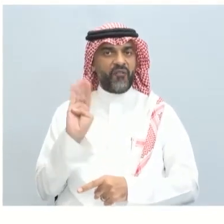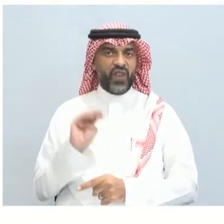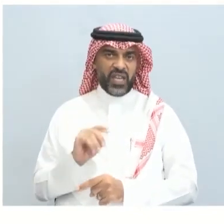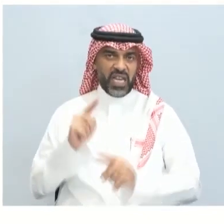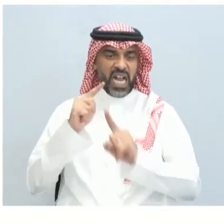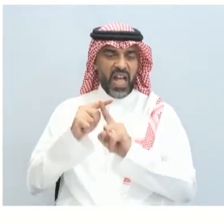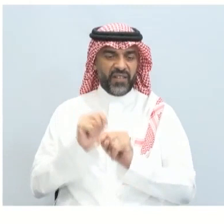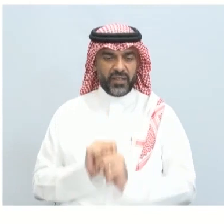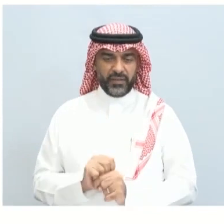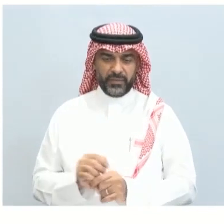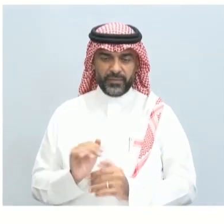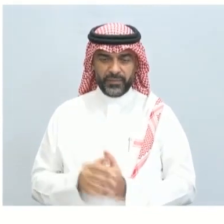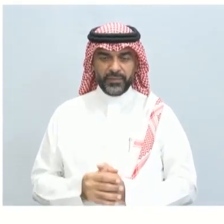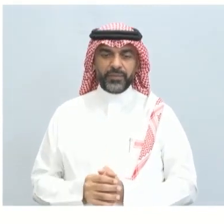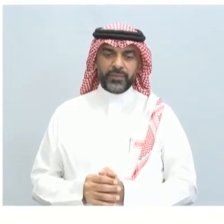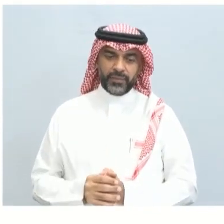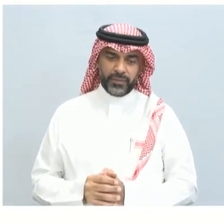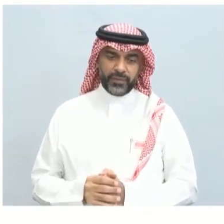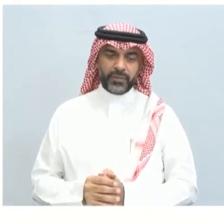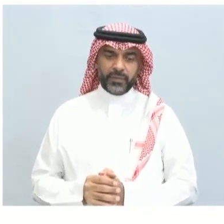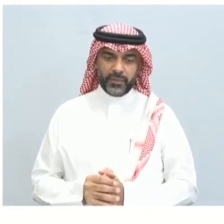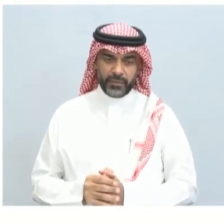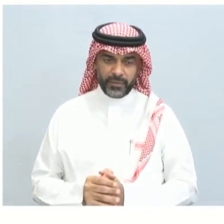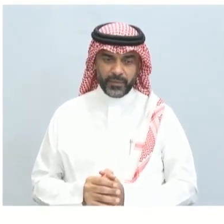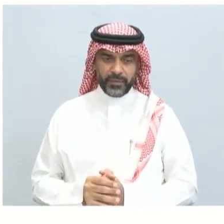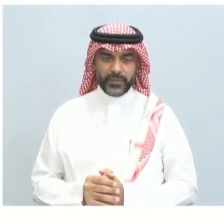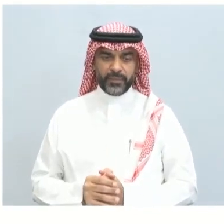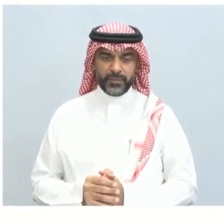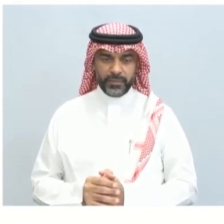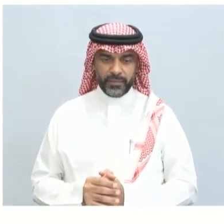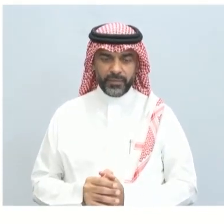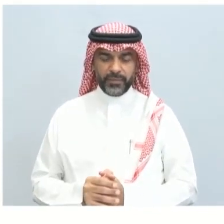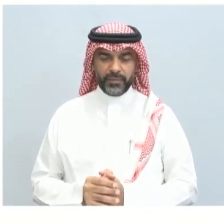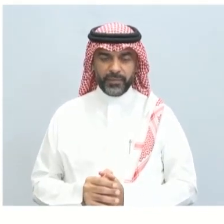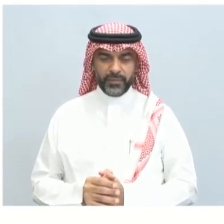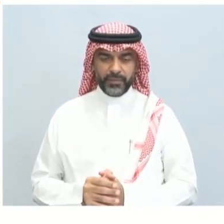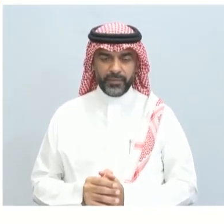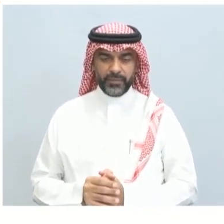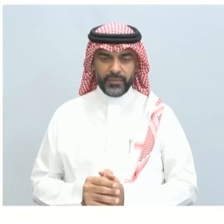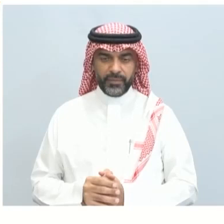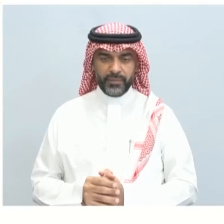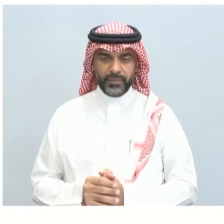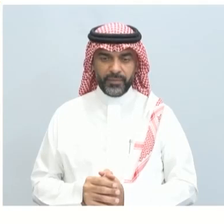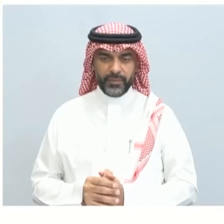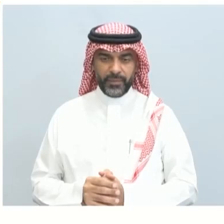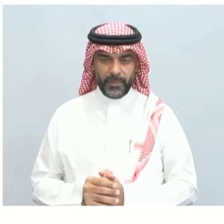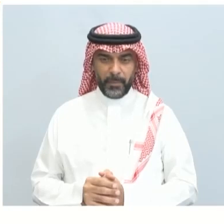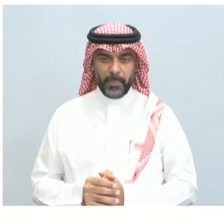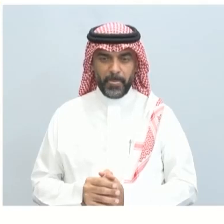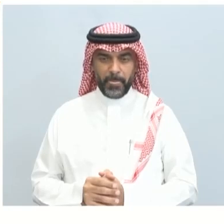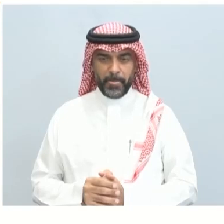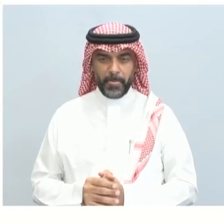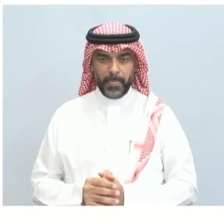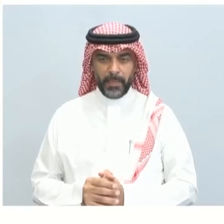التحذير من الغلو في الانبياء عليهم السلام واتخاذهم اربابا من دون الله عز